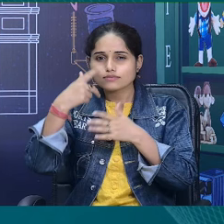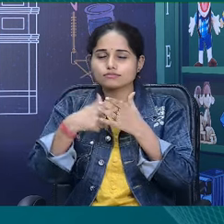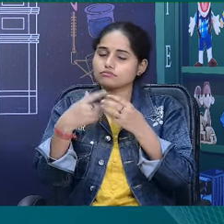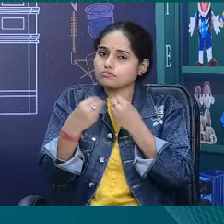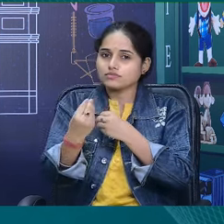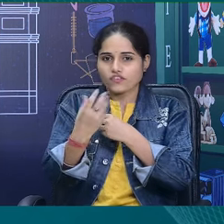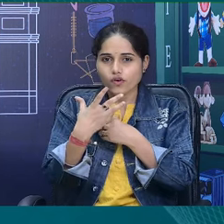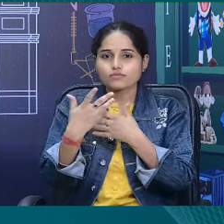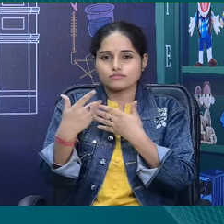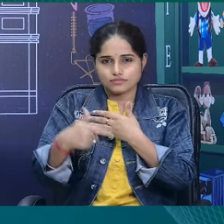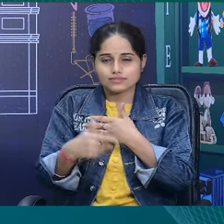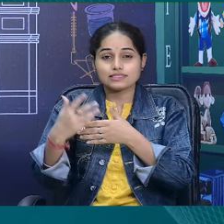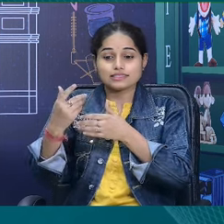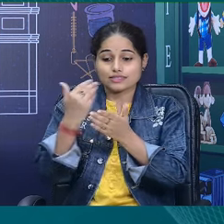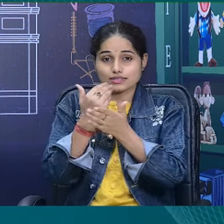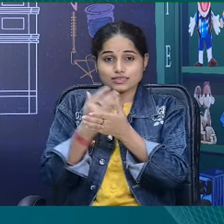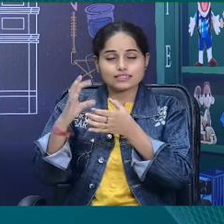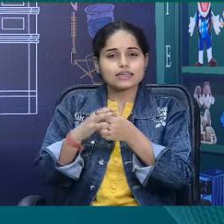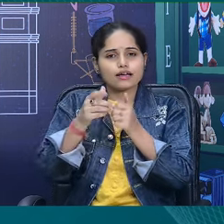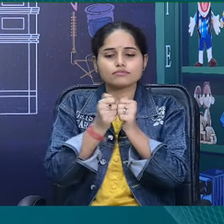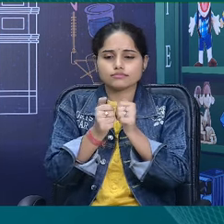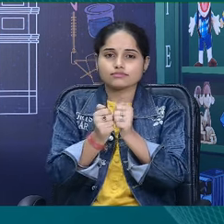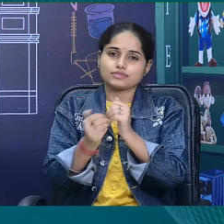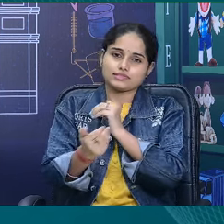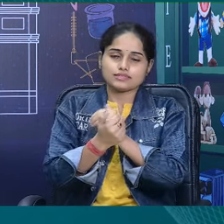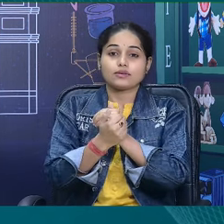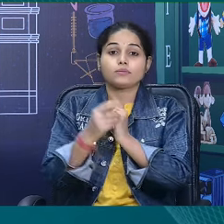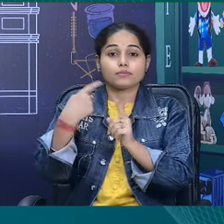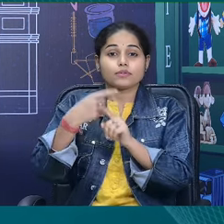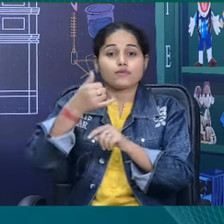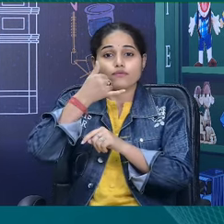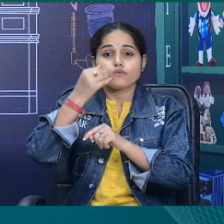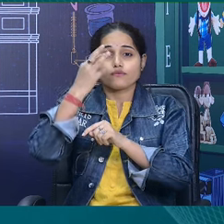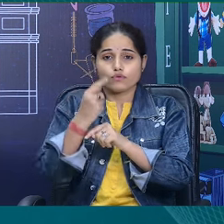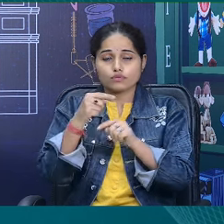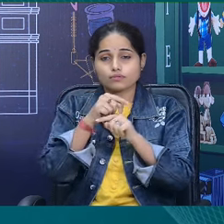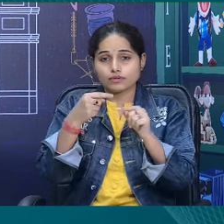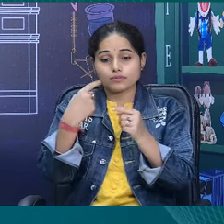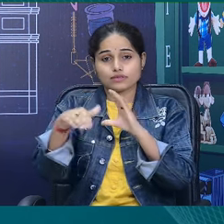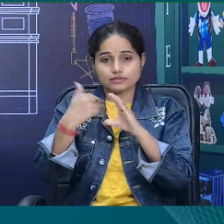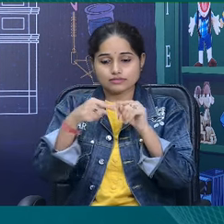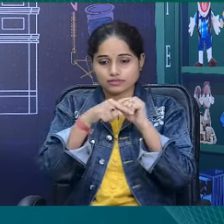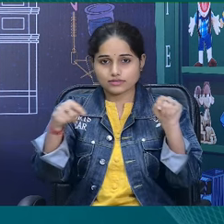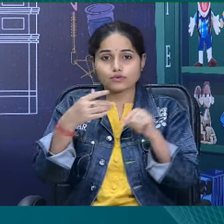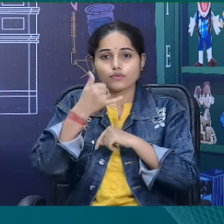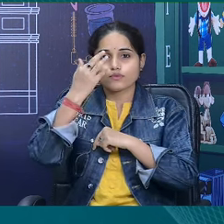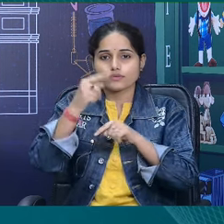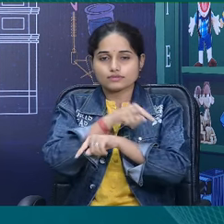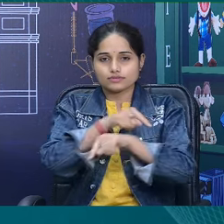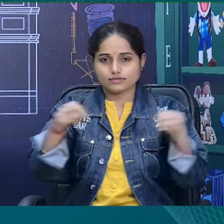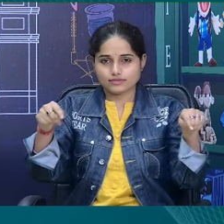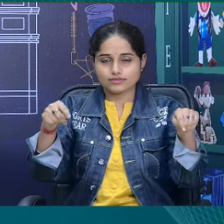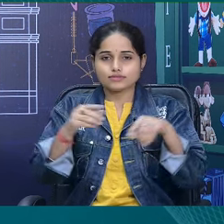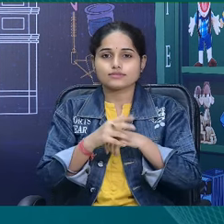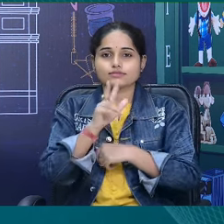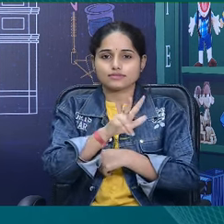प्रोग्राम के संबंध में सेशन के संबंध में आप हमें लिख सकते हैं और फोन नंबर के जरिए ईमेल एड्रेस के जरिए भी आप पहुंच सकते हैं फोन नंबर आप नोट कर सकते